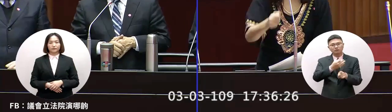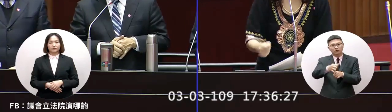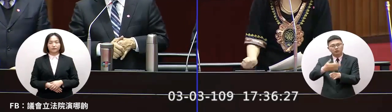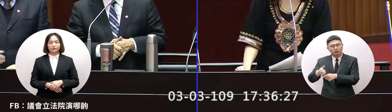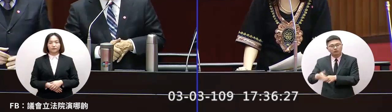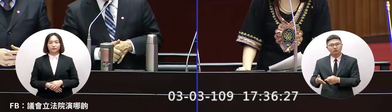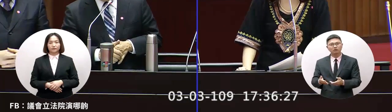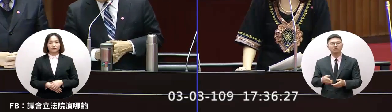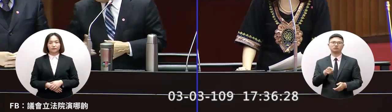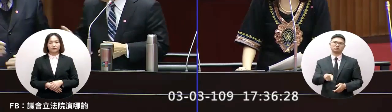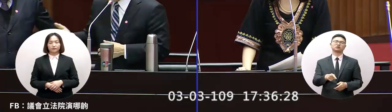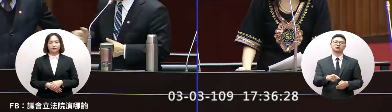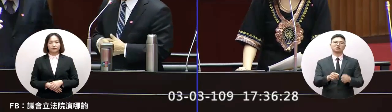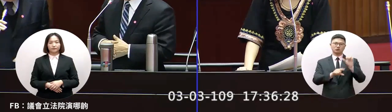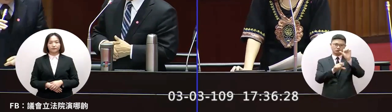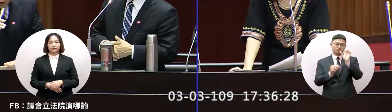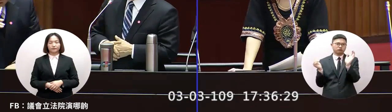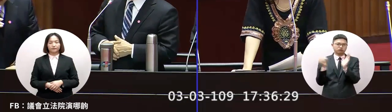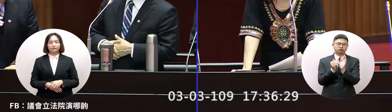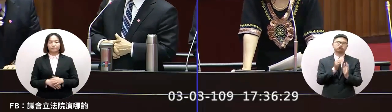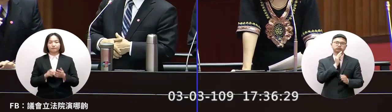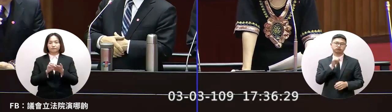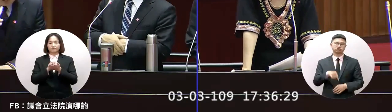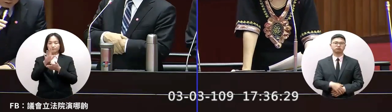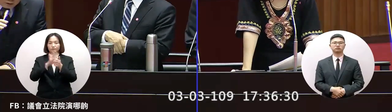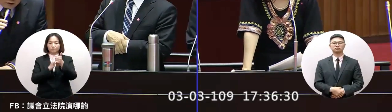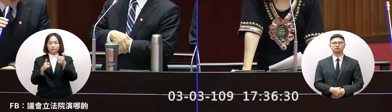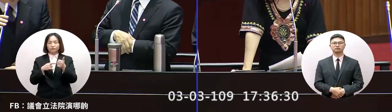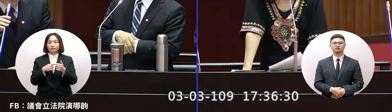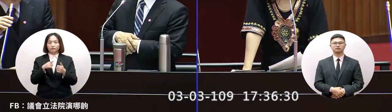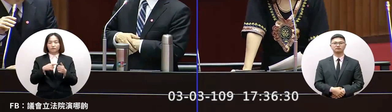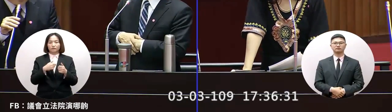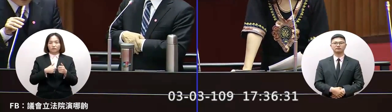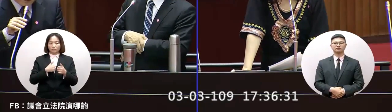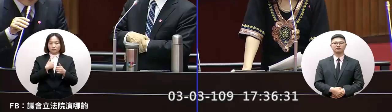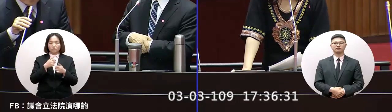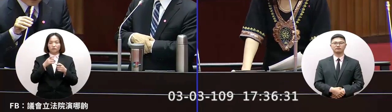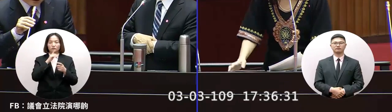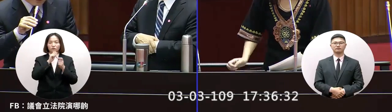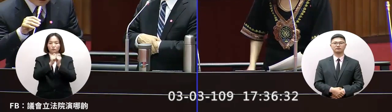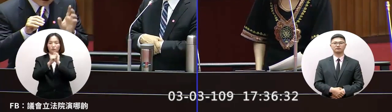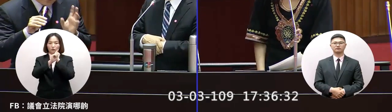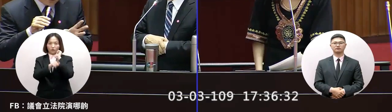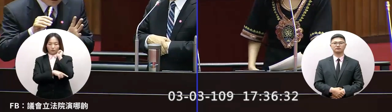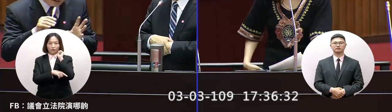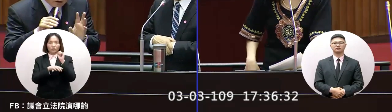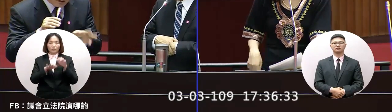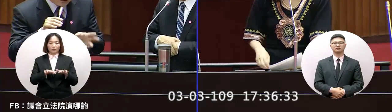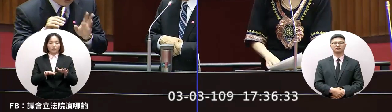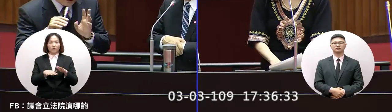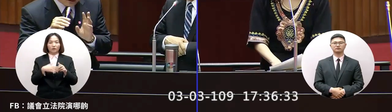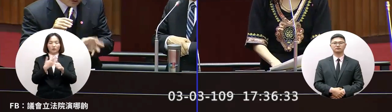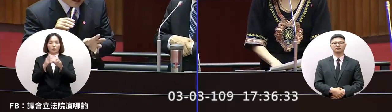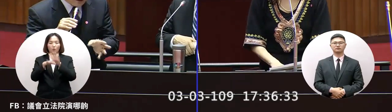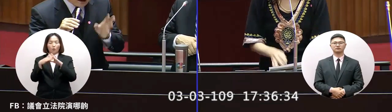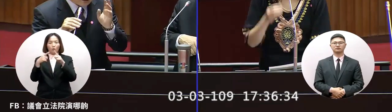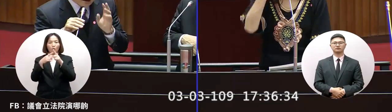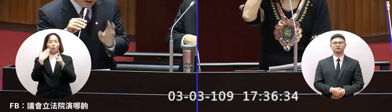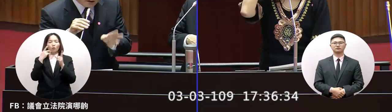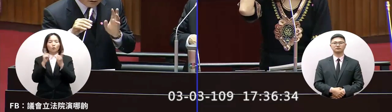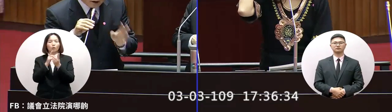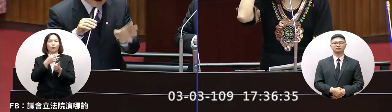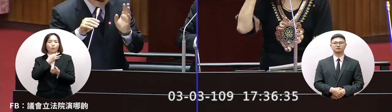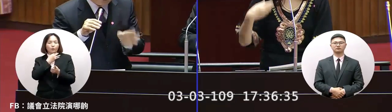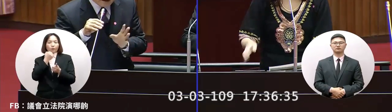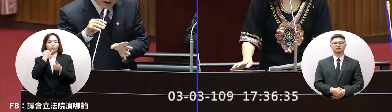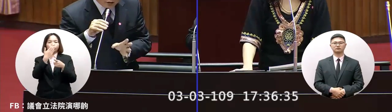上就到了。 跟委员报告，事实上我们根据现行的税前提升法就可以，就是纳税人如果有困难，他可以